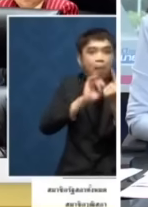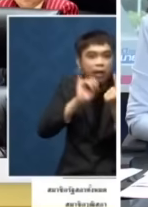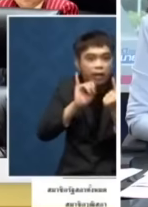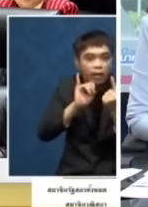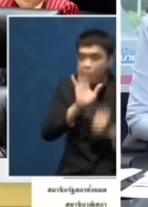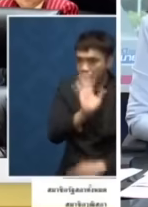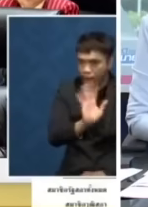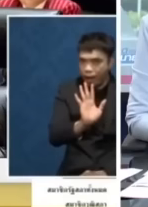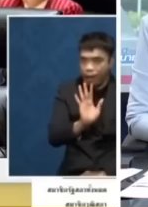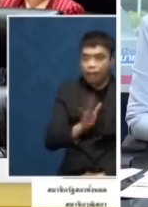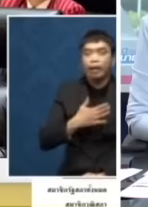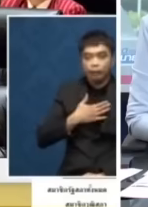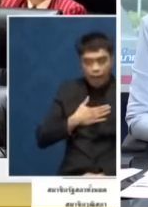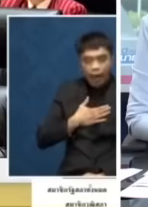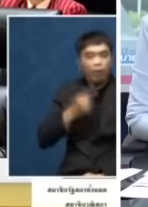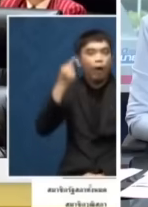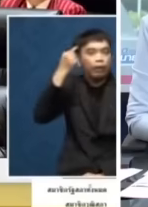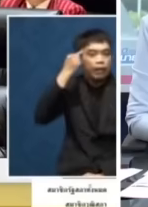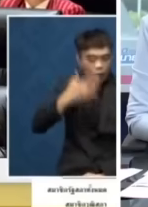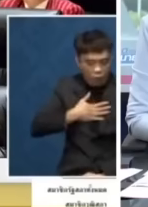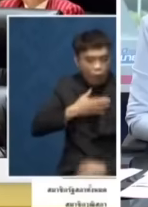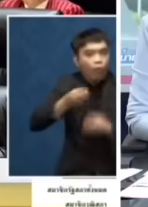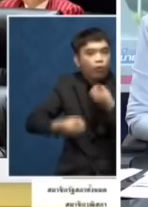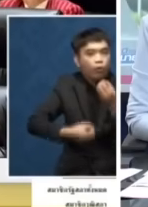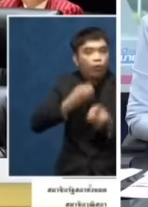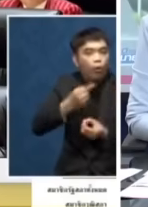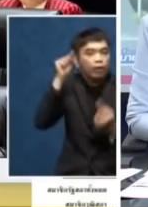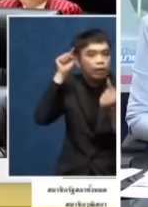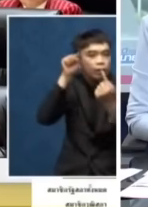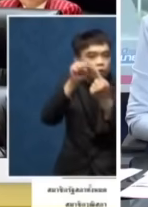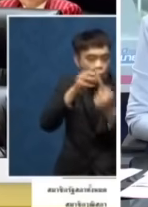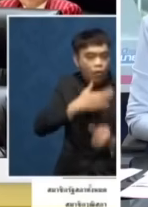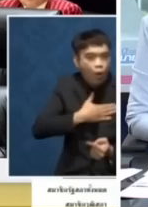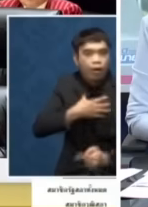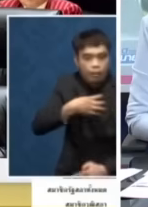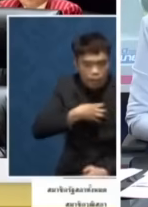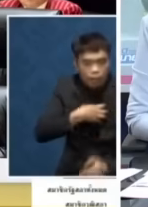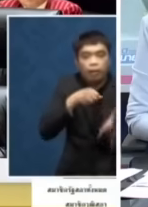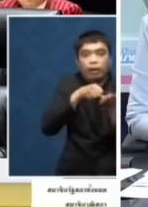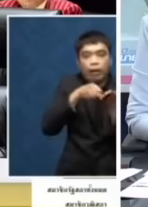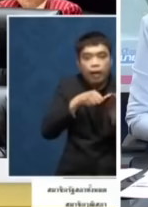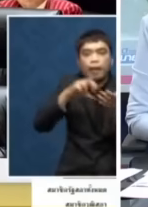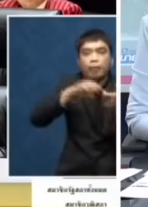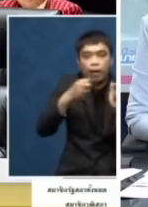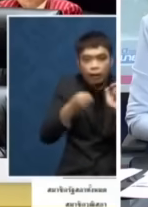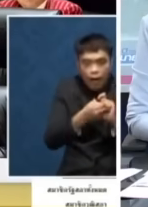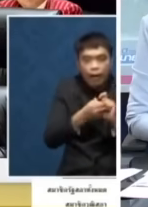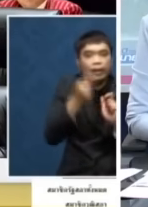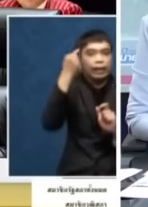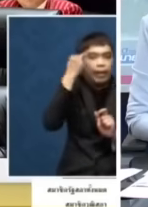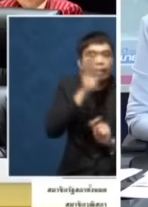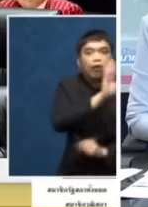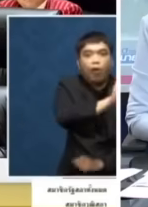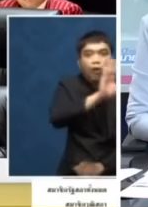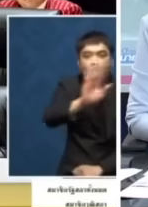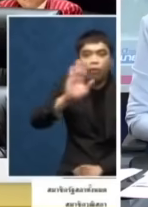องจะเป็นการตอบสั้นๆนะฮะในการตอบเวลามีคนอื่นพาดพิงมาก็พี่ป่าจะคนละ 15-20 นาทีแต่คุณพิธาเนี่ยก็เหม